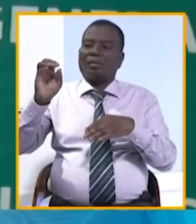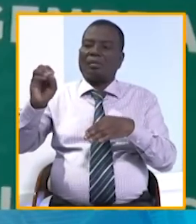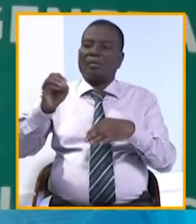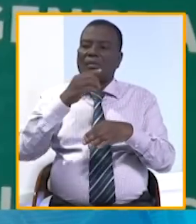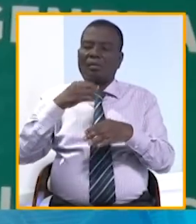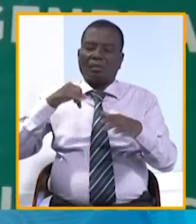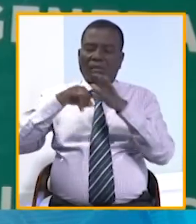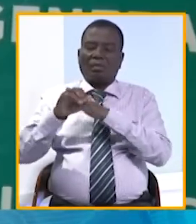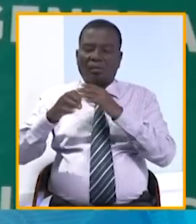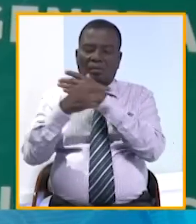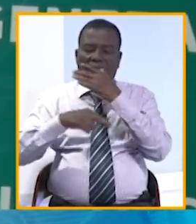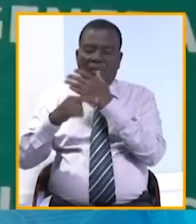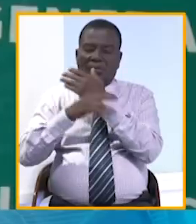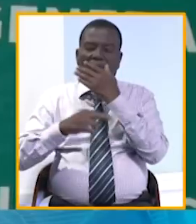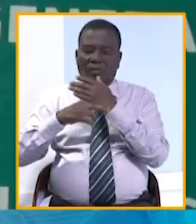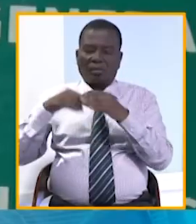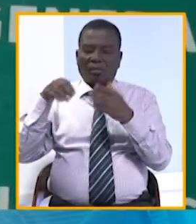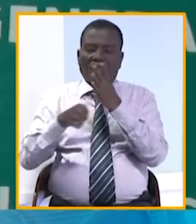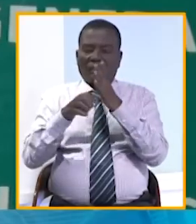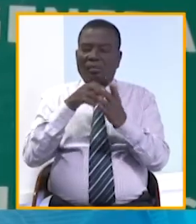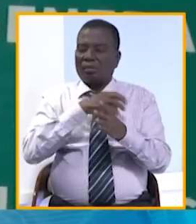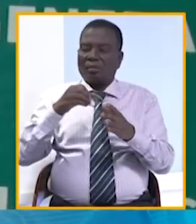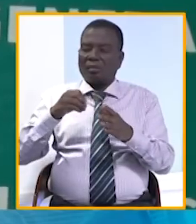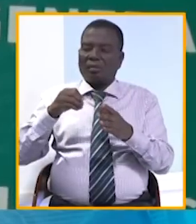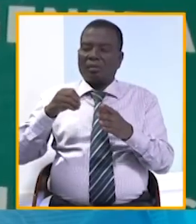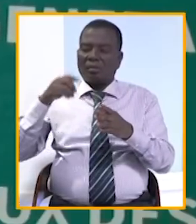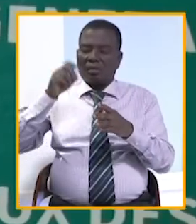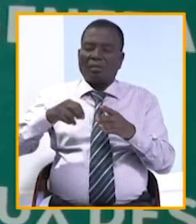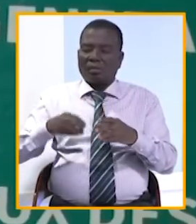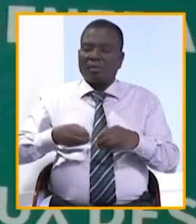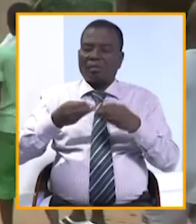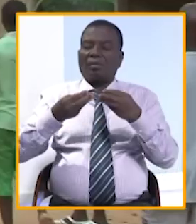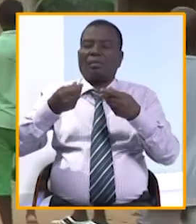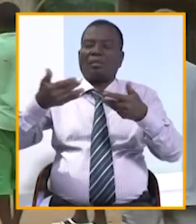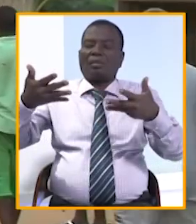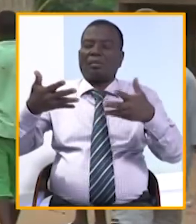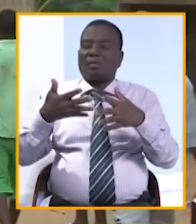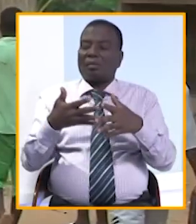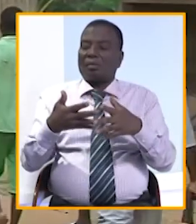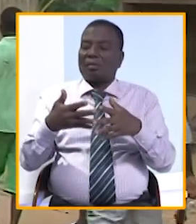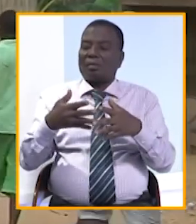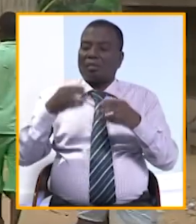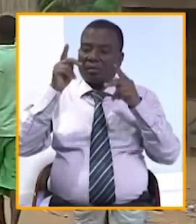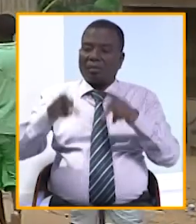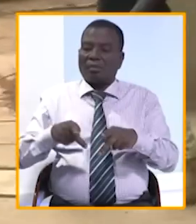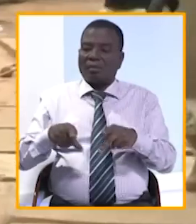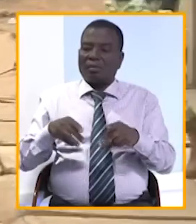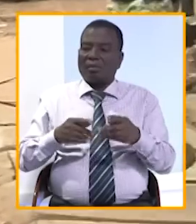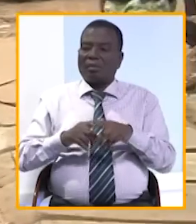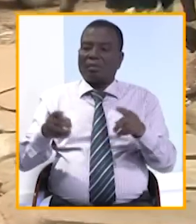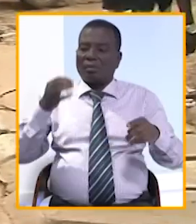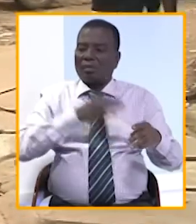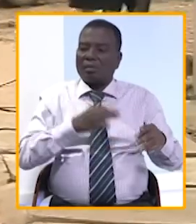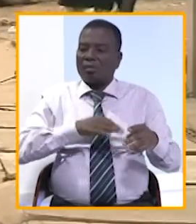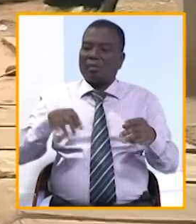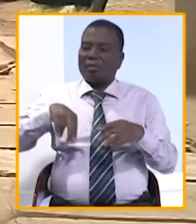régionale économique parfaite. Et pour ce faire, il nous faut donc une fluidité, non seulement des personnes, mais aussi des biens.